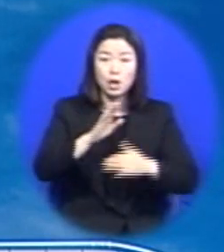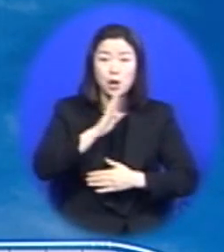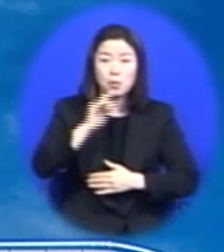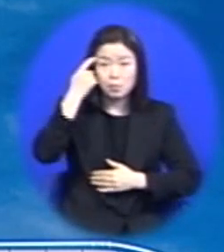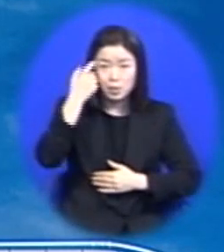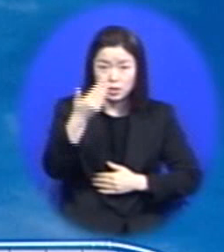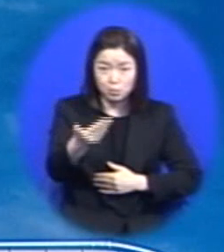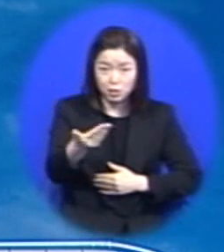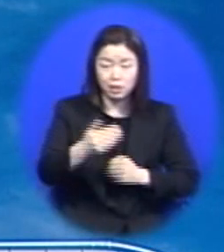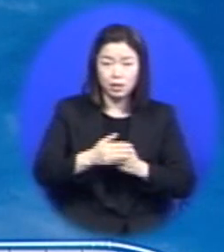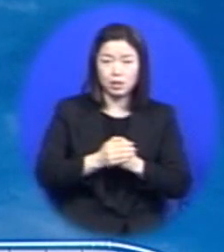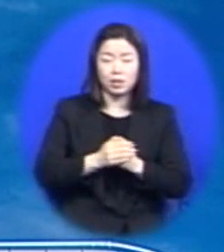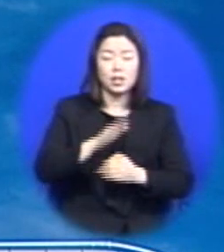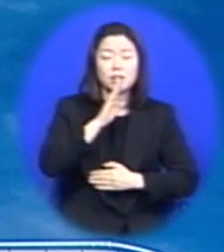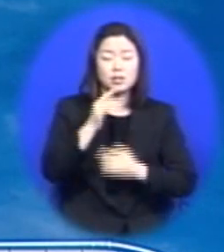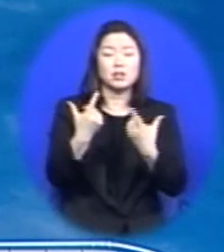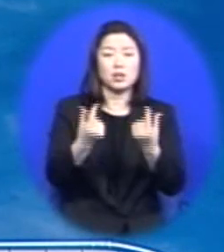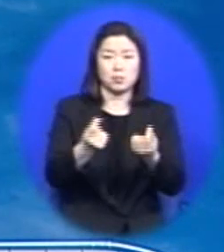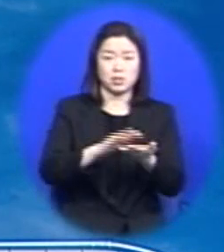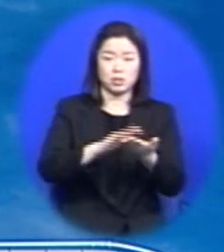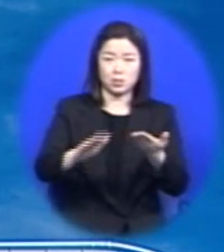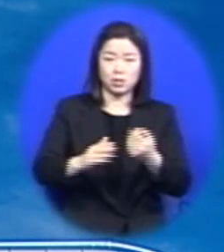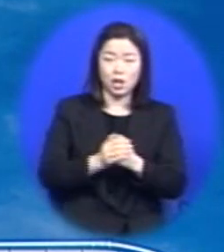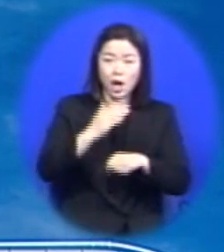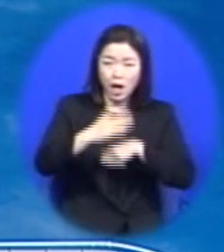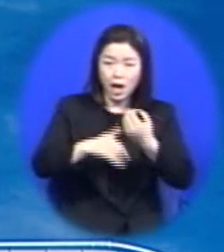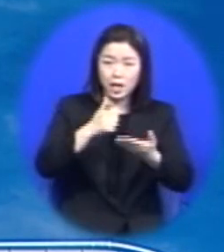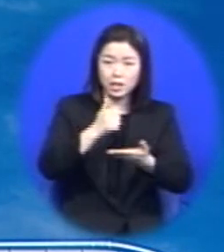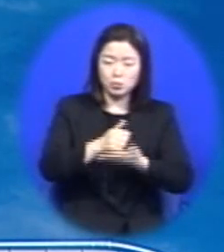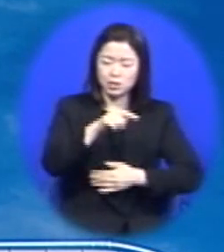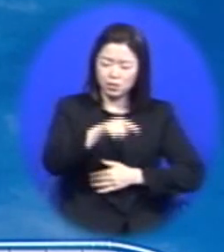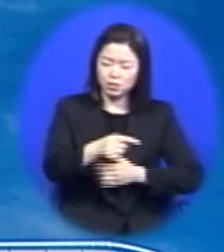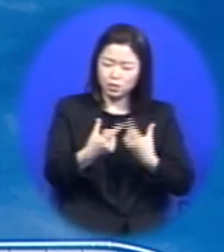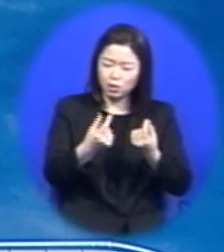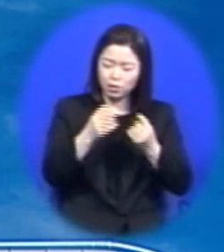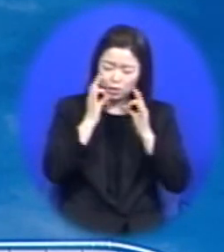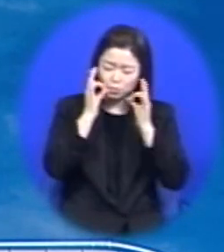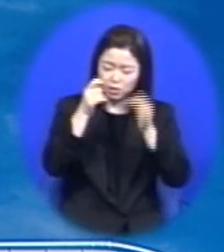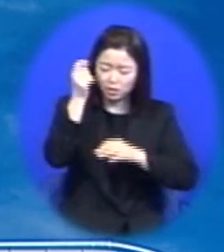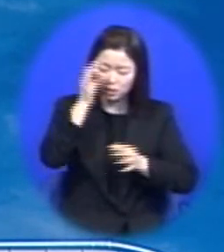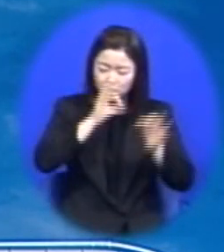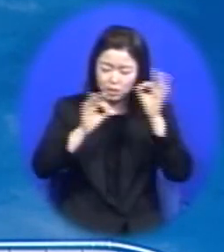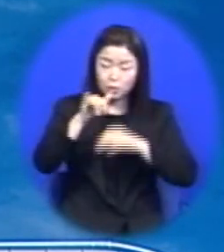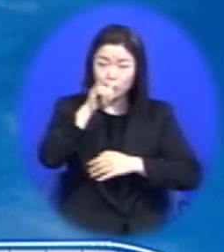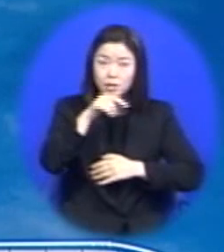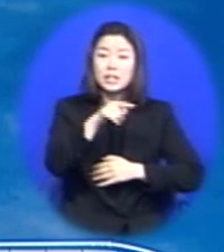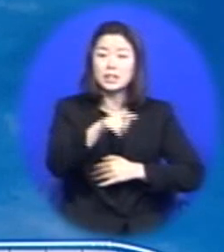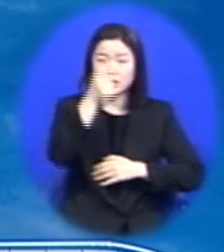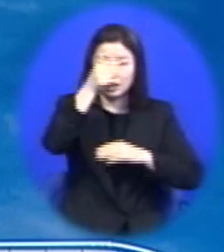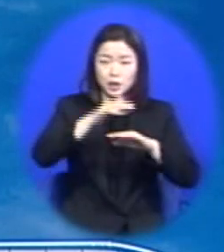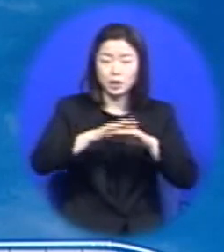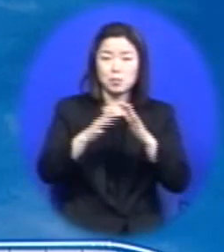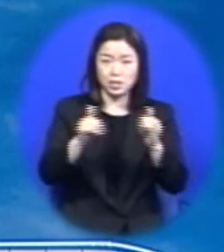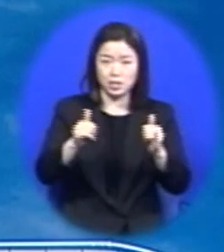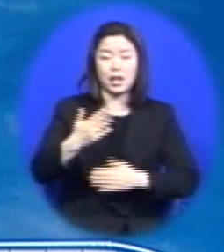그래야 하는 거죠. 하나님이 그렇게 찾으시려는 그 예배자. 그게 바로